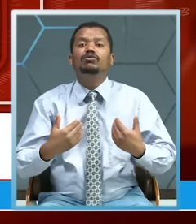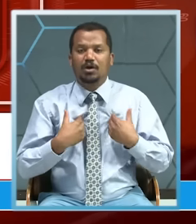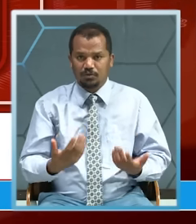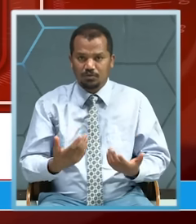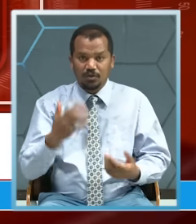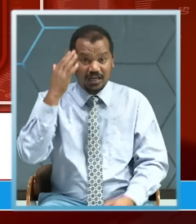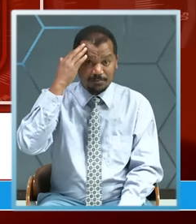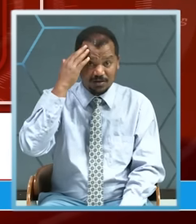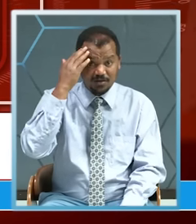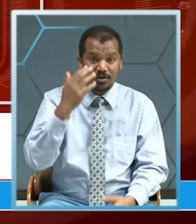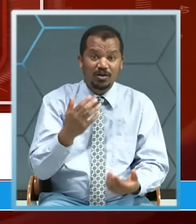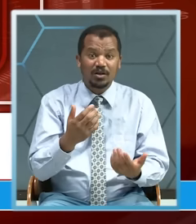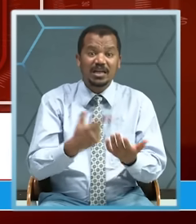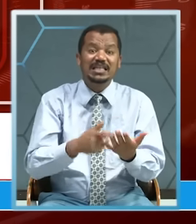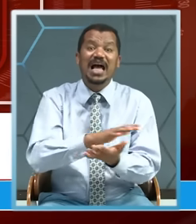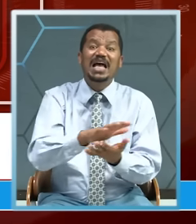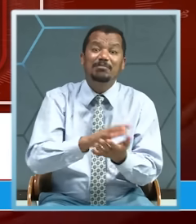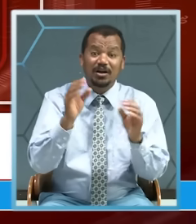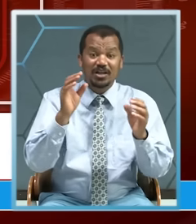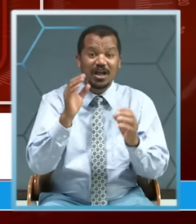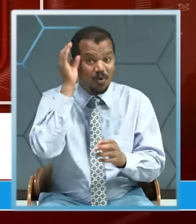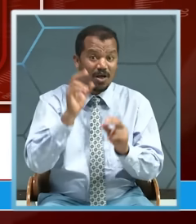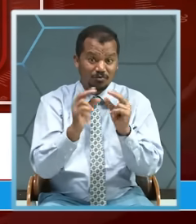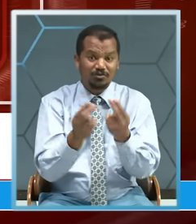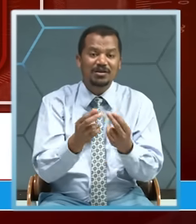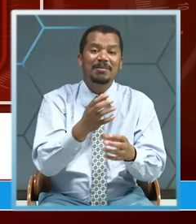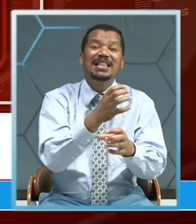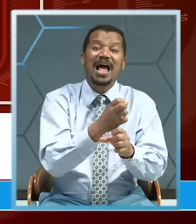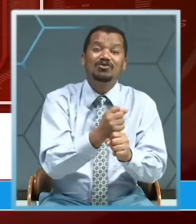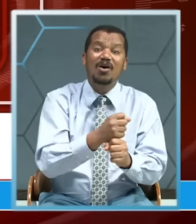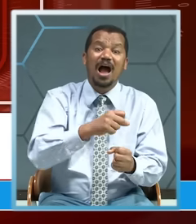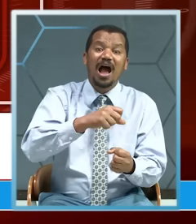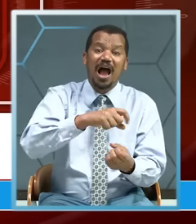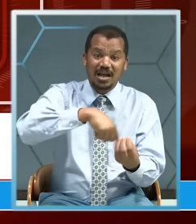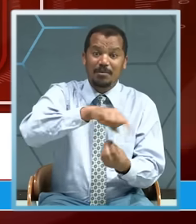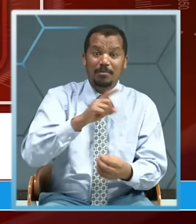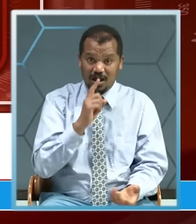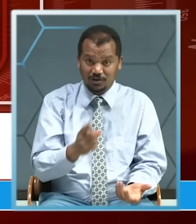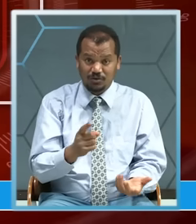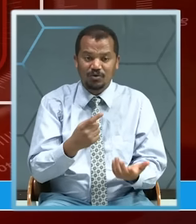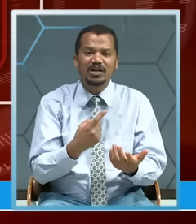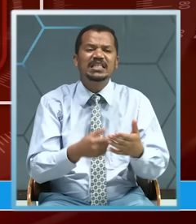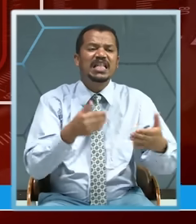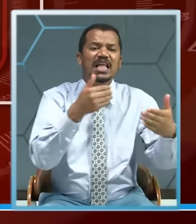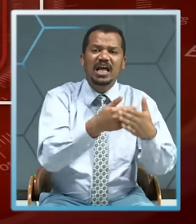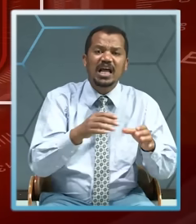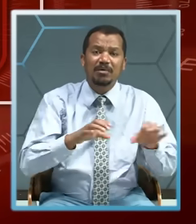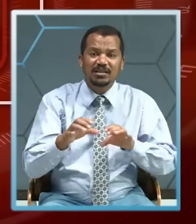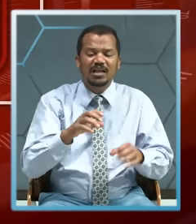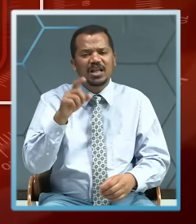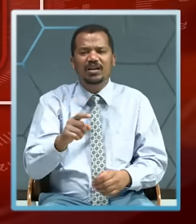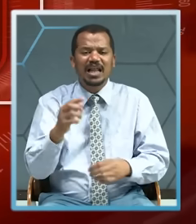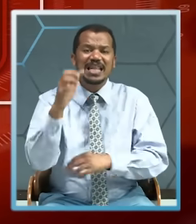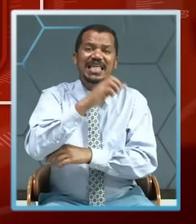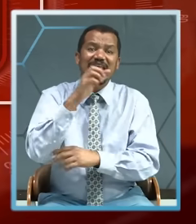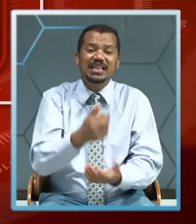ዜጎቻችን አሉ። እንደሚታወቀው እነዚህ በአሸባሪው የህወሓት ቡድን በተያዙ አካባቢዎች የሚገኙ ናቸው። እነዚህን ተደራሽ ማድረግ ግድ